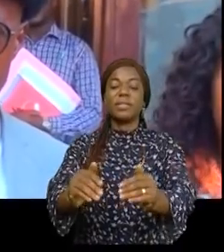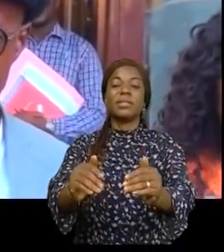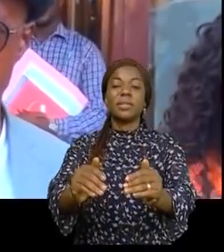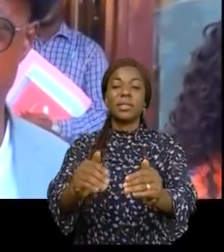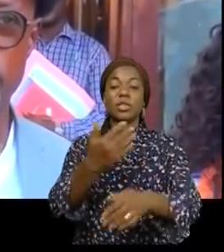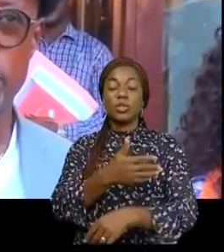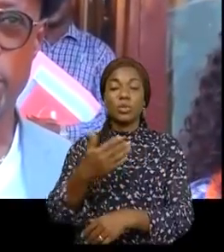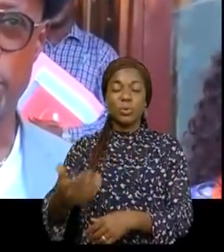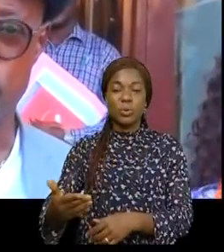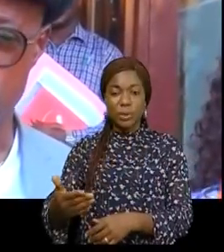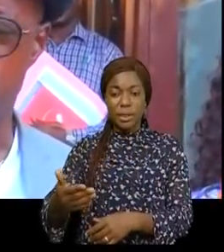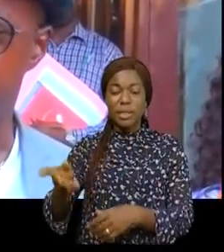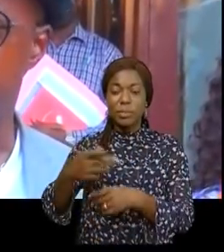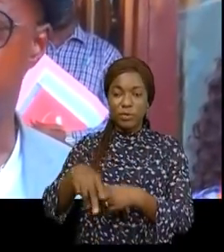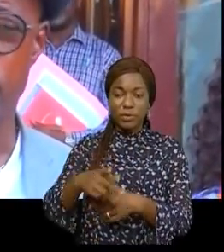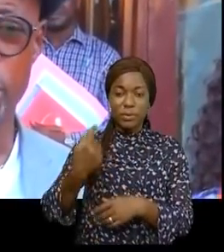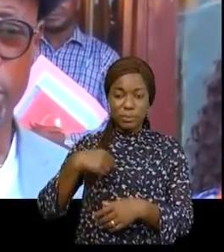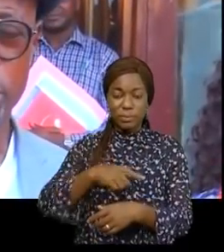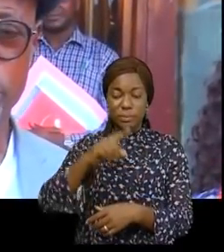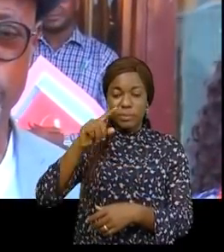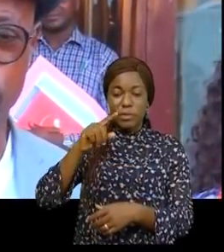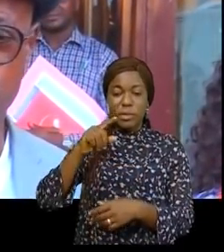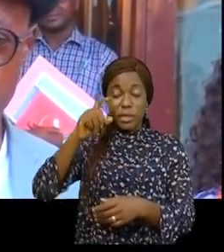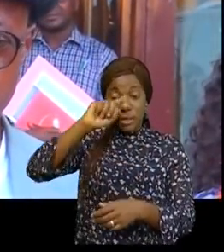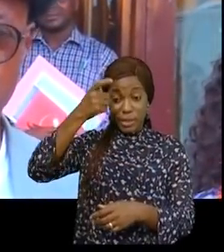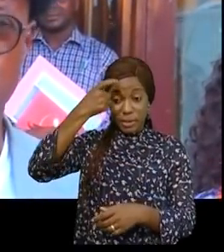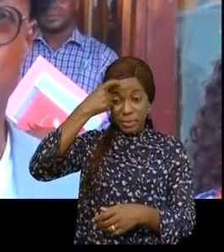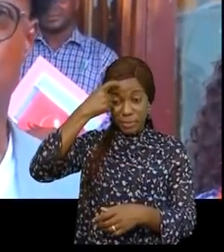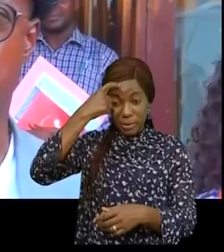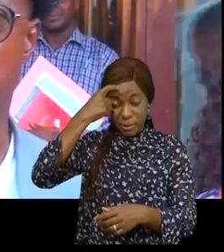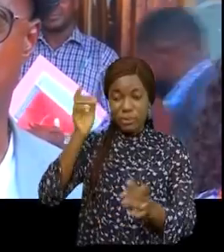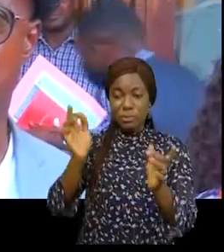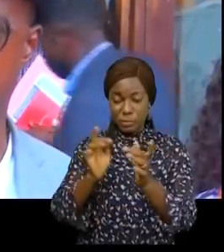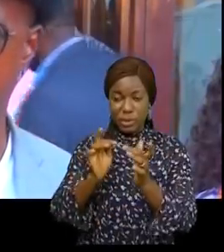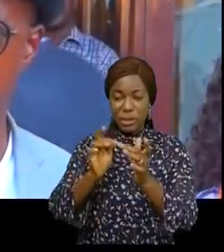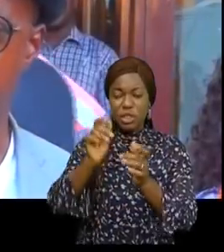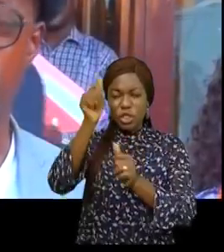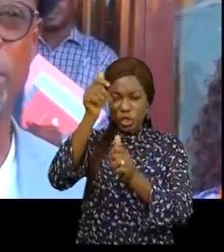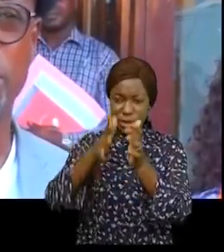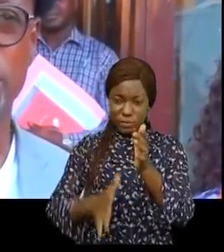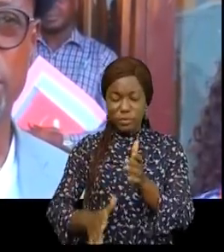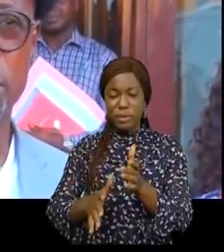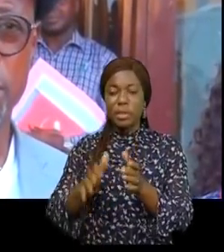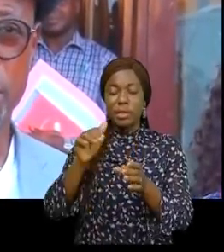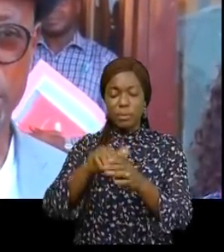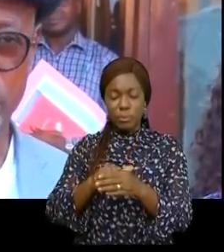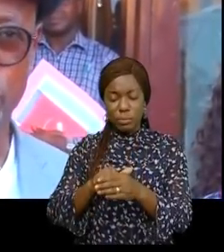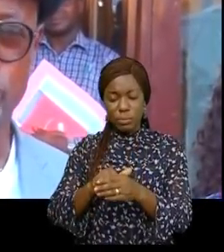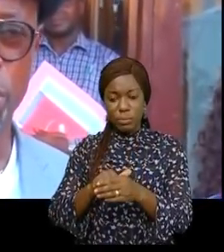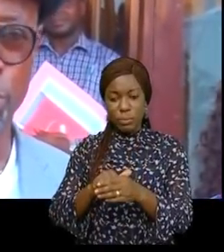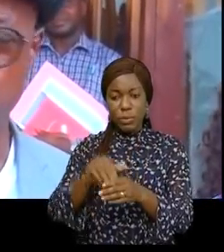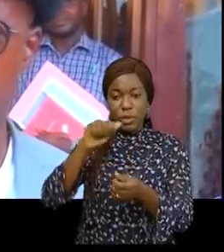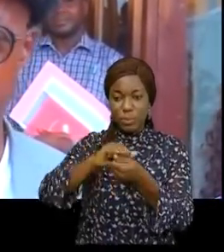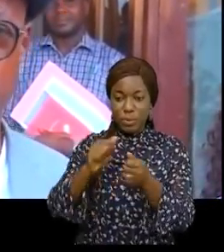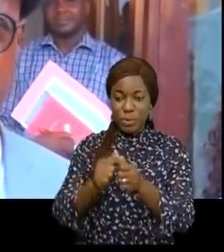le devoir de nous rencontrer régulièrement pour échanger autour de la vie en province. Et aujourd'hui,